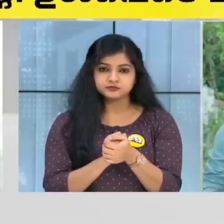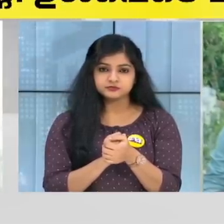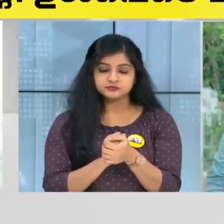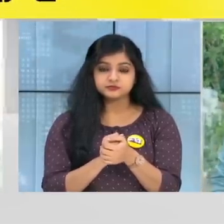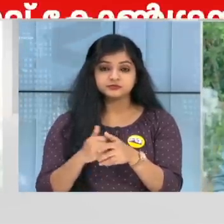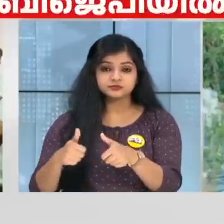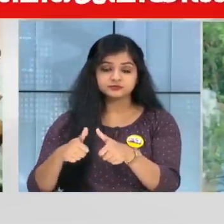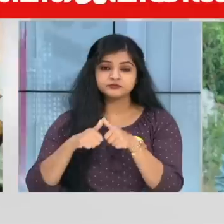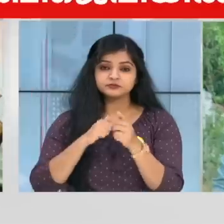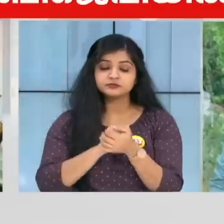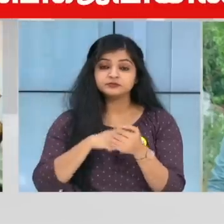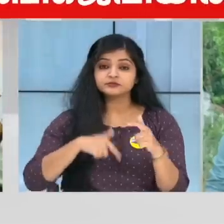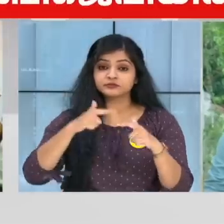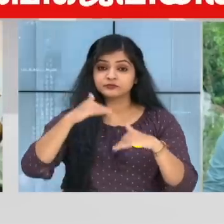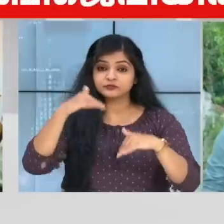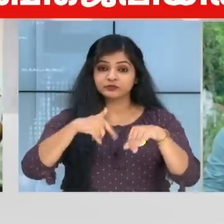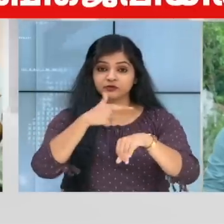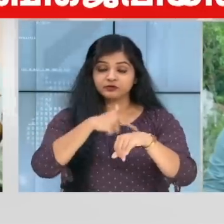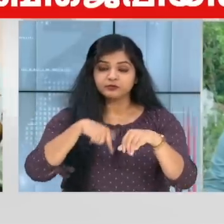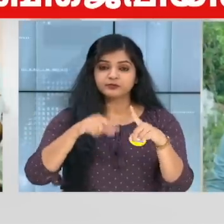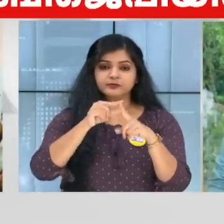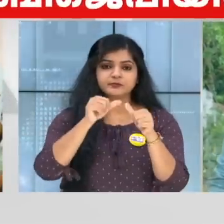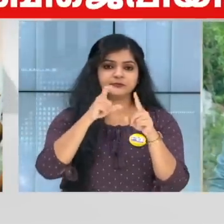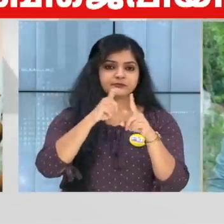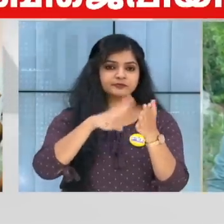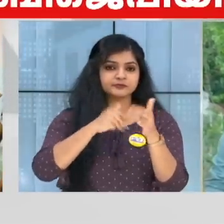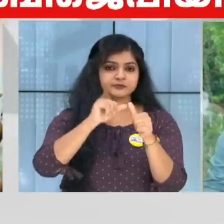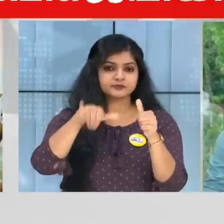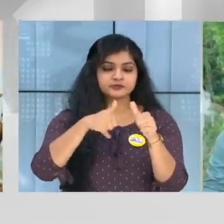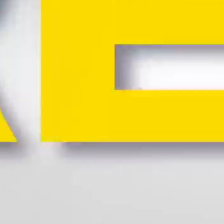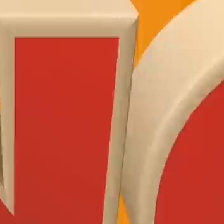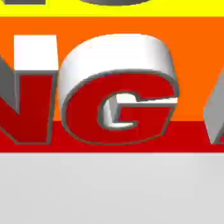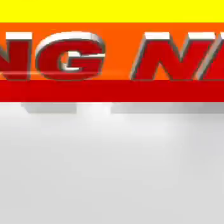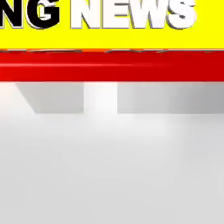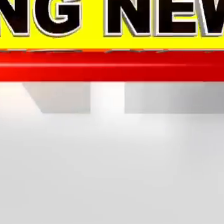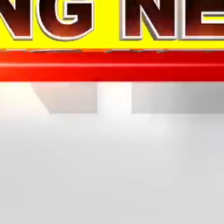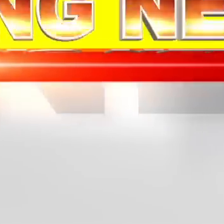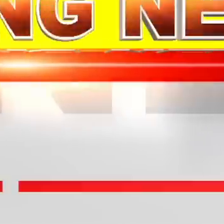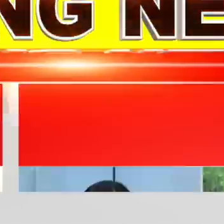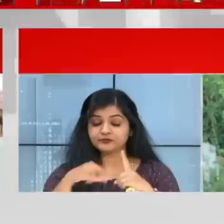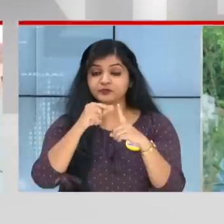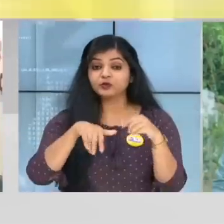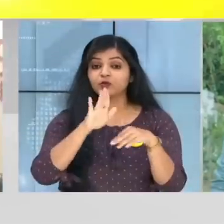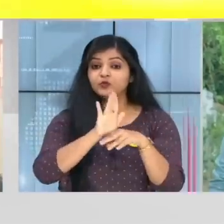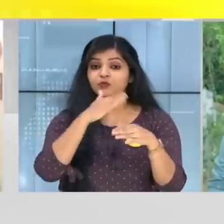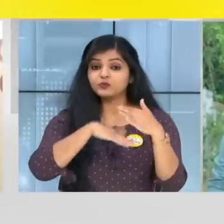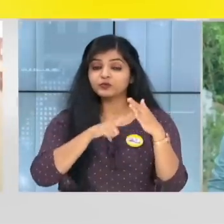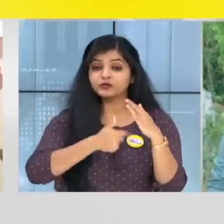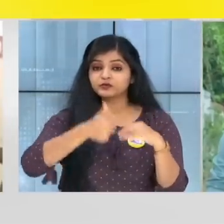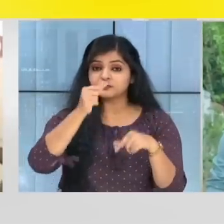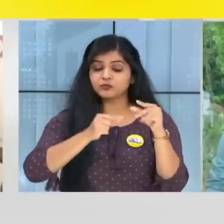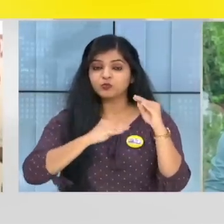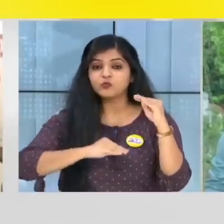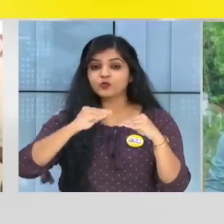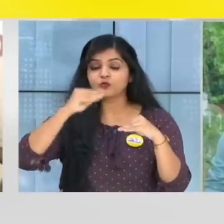പ്രവിധ, ഈ തെരഞ്ഞെടുപ്പ് കാലത്ത് പത്മജ ഈ BJPയിലേക്ക് എത്തിയതിന് തൊട്ടു പിന്നാലെയാണ് ഇപ്പോൾ ഈ കൂടുതൽ കോൺഗ്രസ് നേതാക്കൾ ഇപ്പോൾ ഈ BJPയിലേക്ക് എത്തിയിരിക്കുന്നത്. ഈ